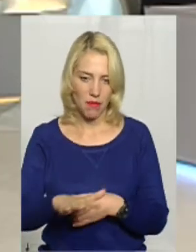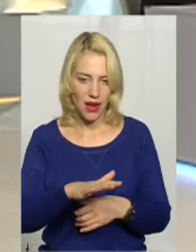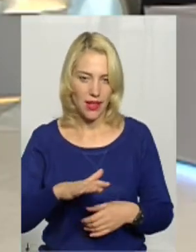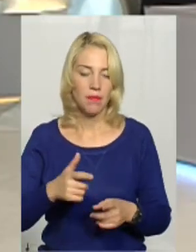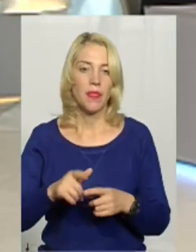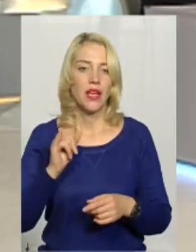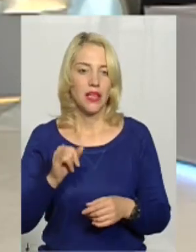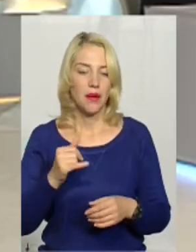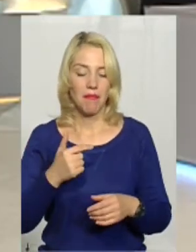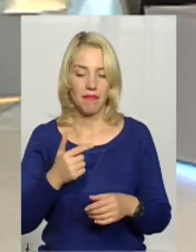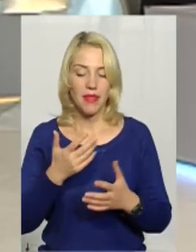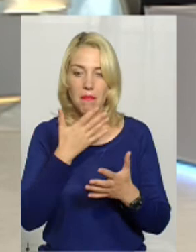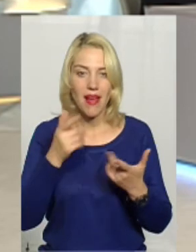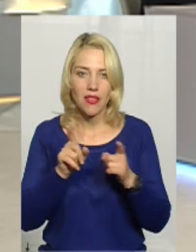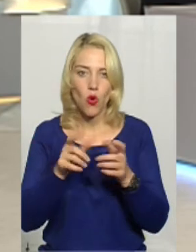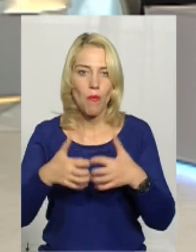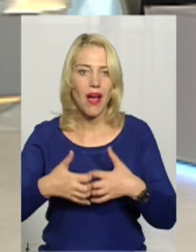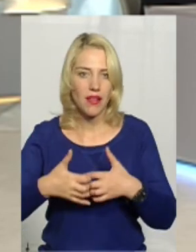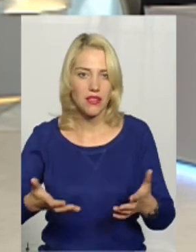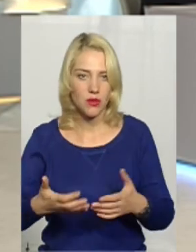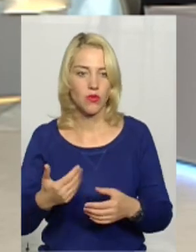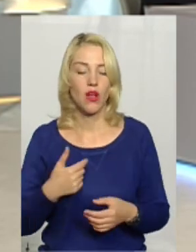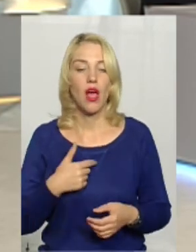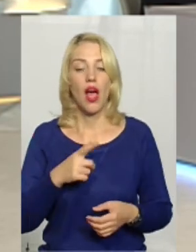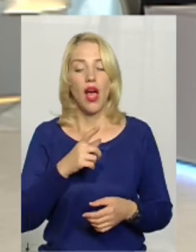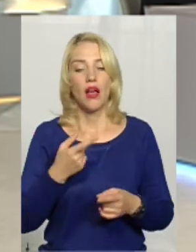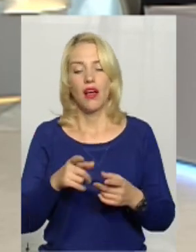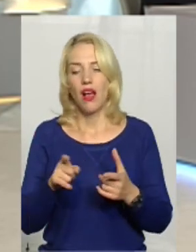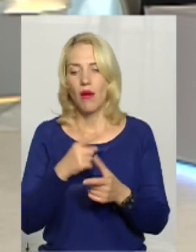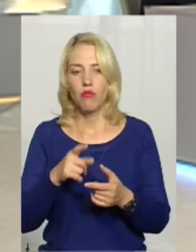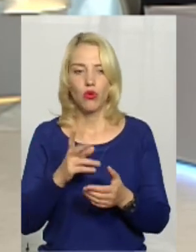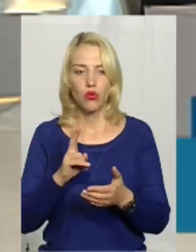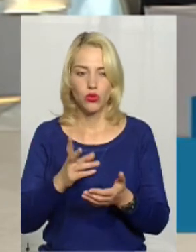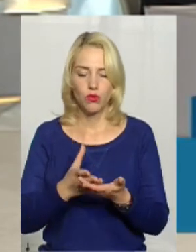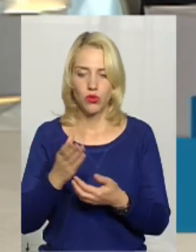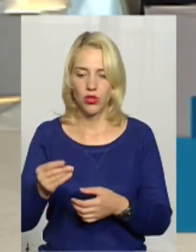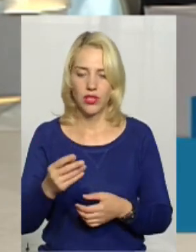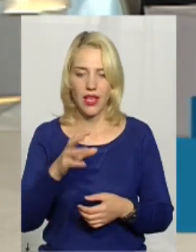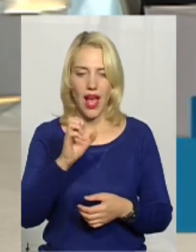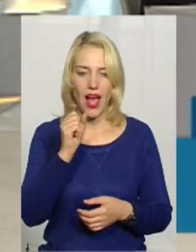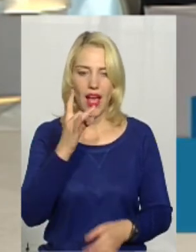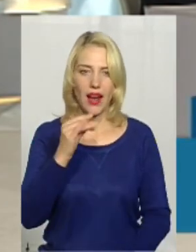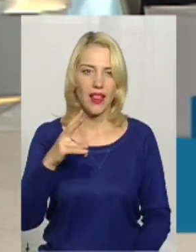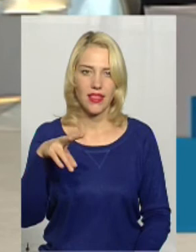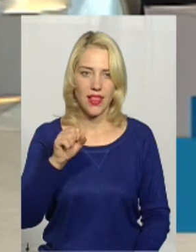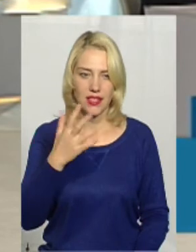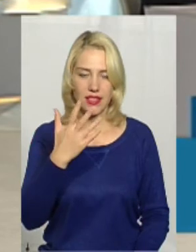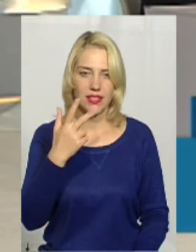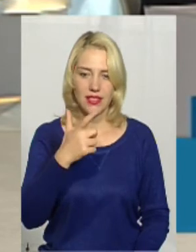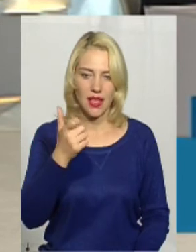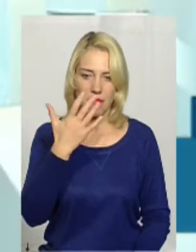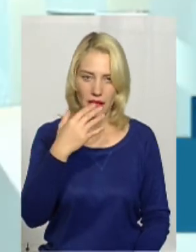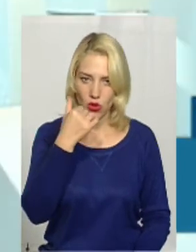був, приходиться викручуватися. Або платиш за орендну плату, там 3-5 років наперед даєш, що